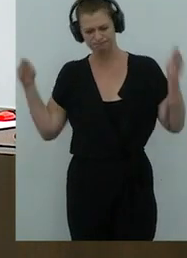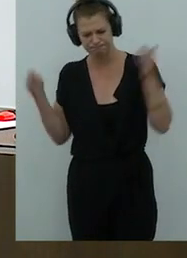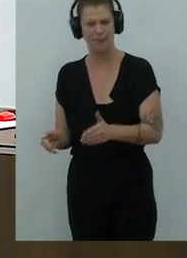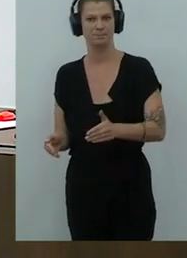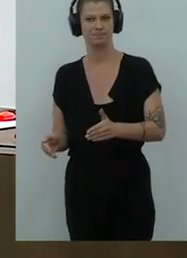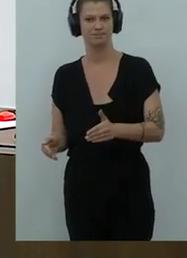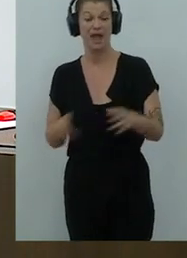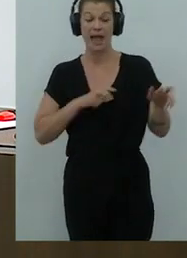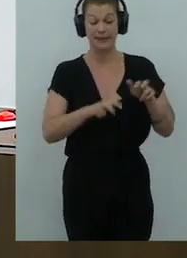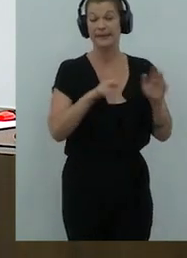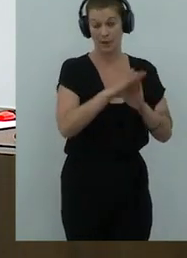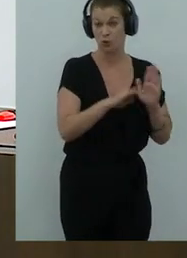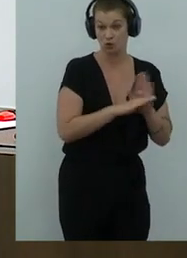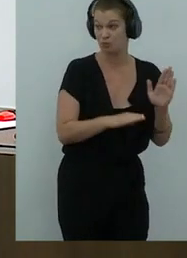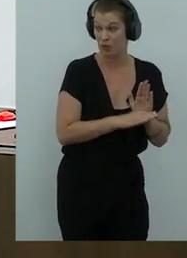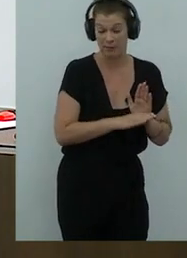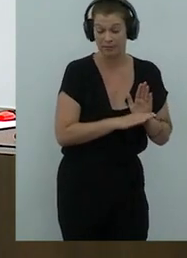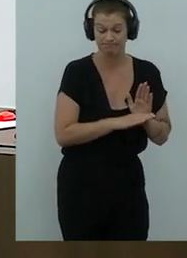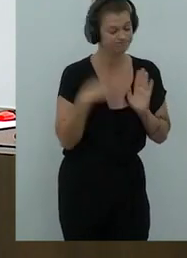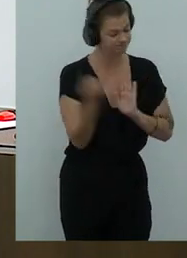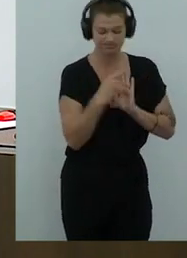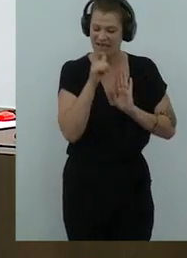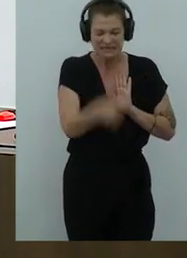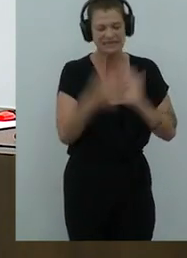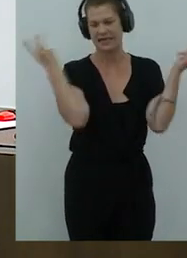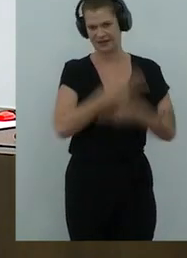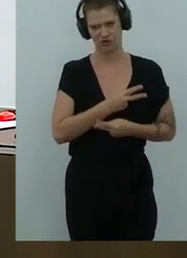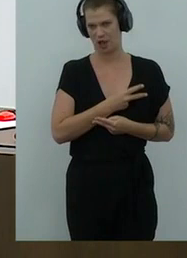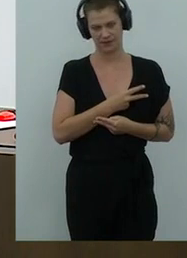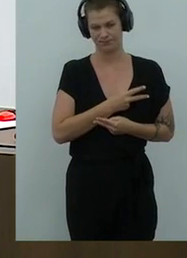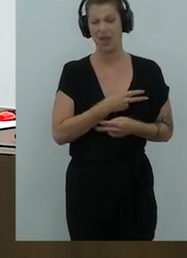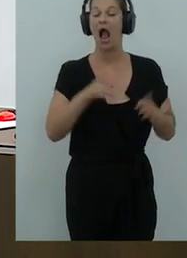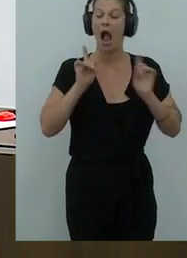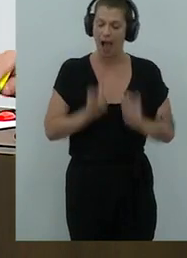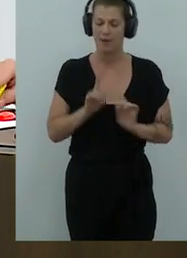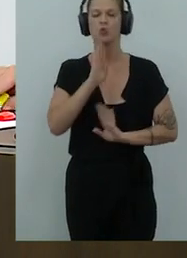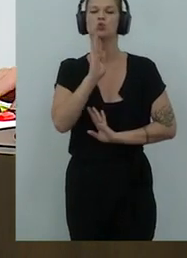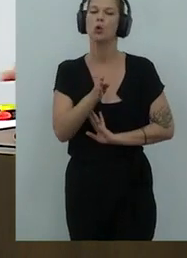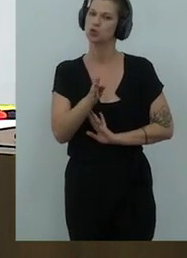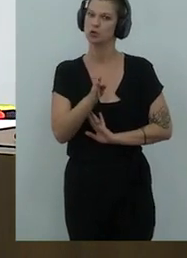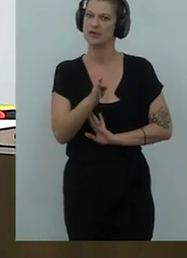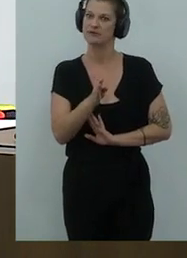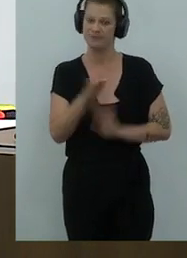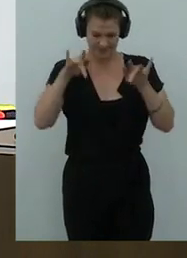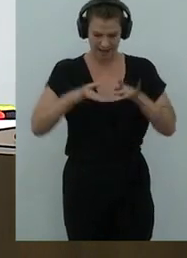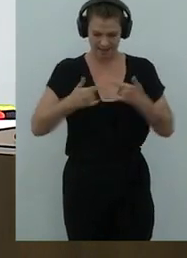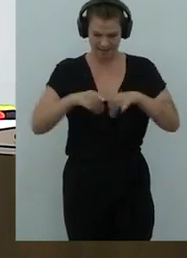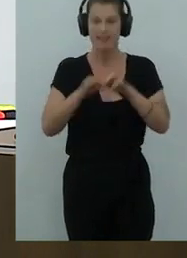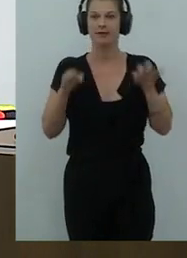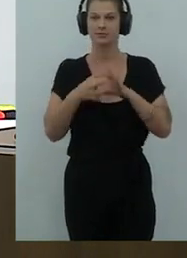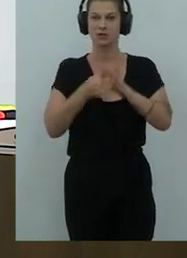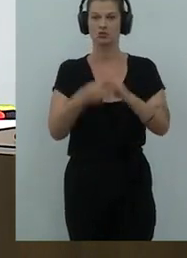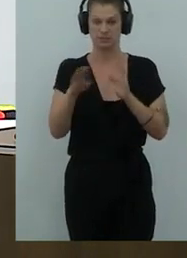und aufgrund des Hearings keine Zustimmung von uns bekommen. Aber unsere konstruktive Hand im Landtag hier, die Gesetze beschlossen werden, die